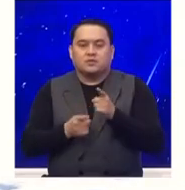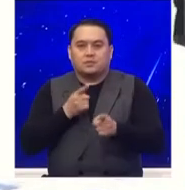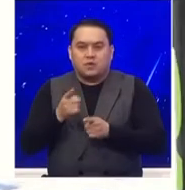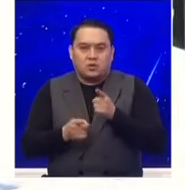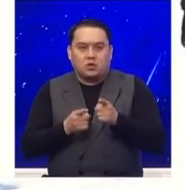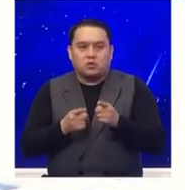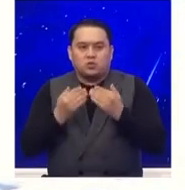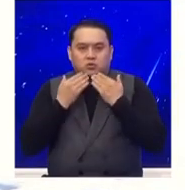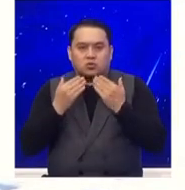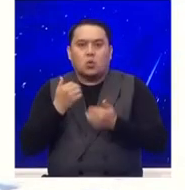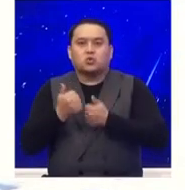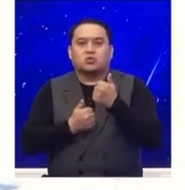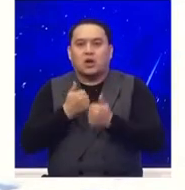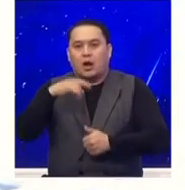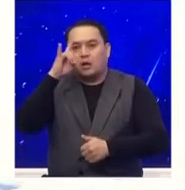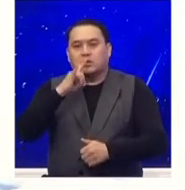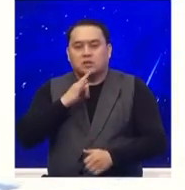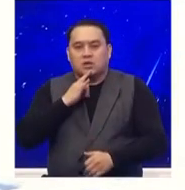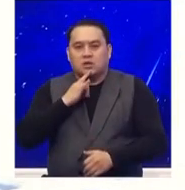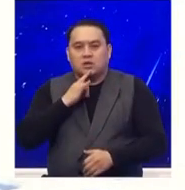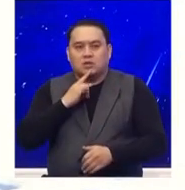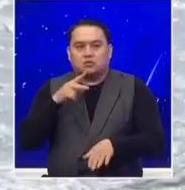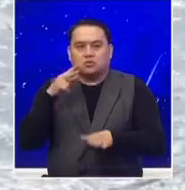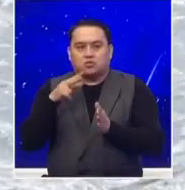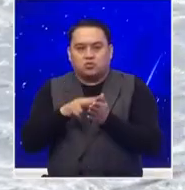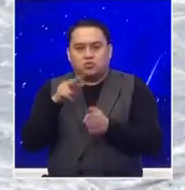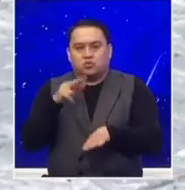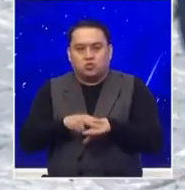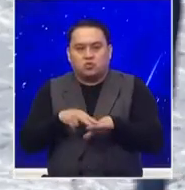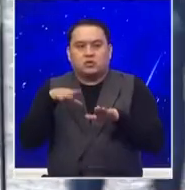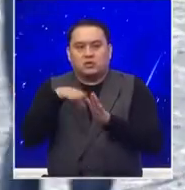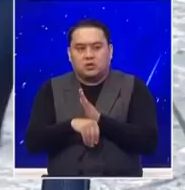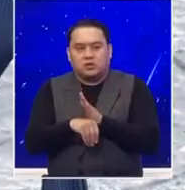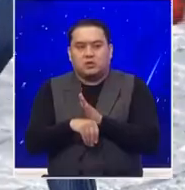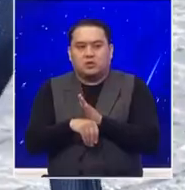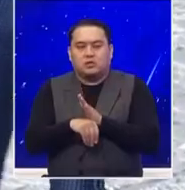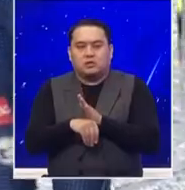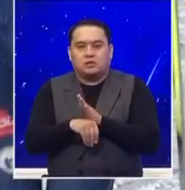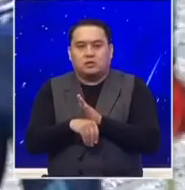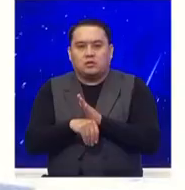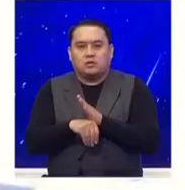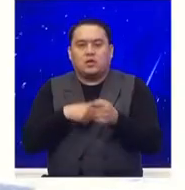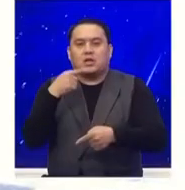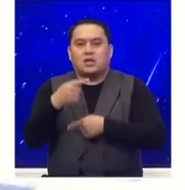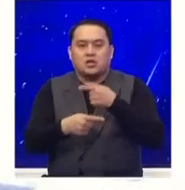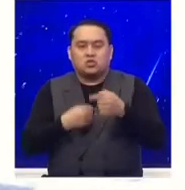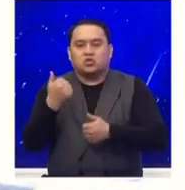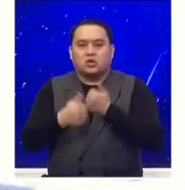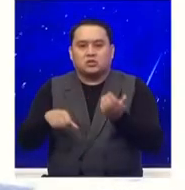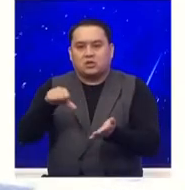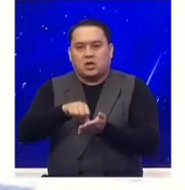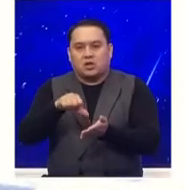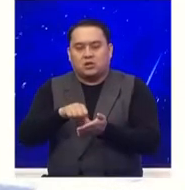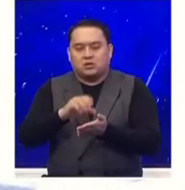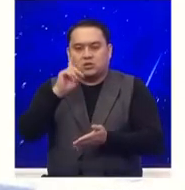Осы соңғы жарыстарда Қазақстанның үштігіне кіре бастады. Осы жылға бұйырса, енді келе жатқан жарыстардың барлығын жақсылап